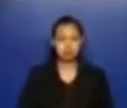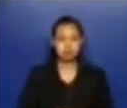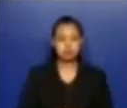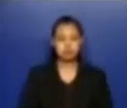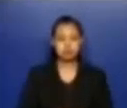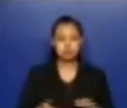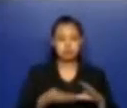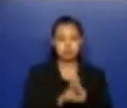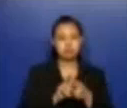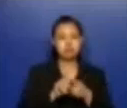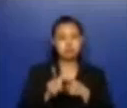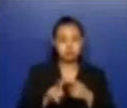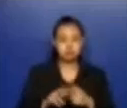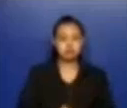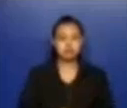ในชาร์ตที่2